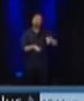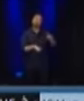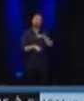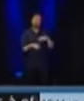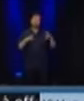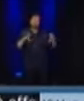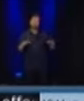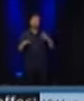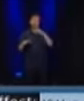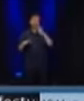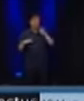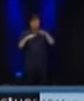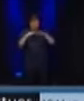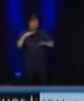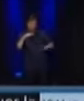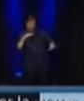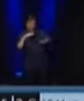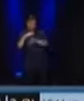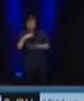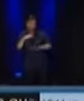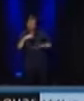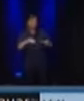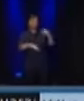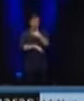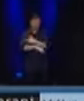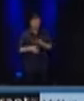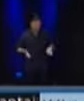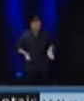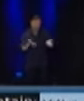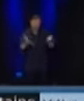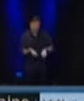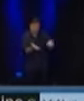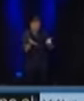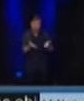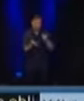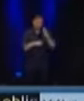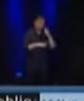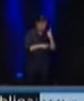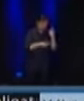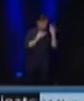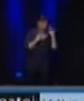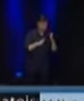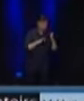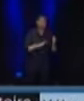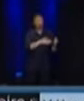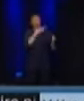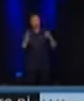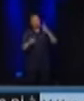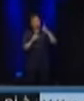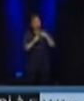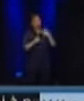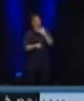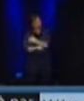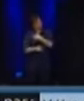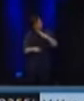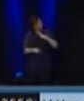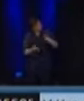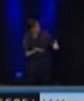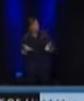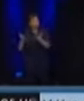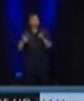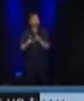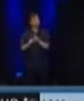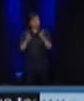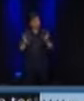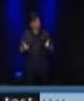les moins de 40 ans se fassent vacciner une fois, puis ensuite une deuxième fois.